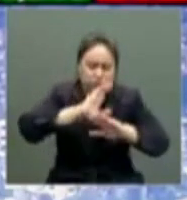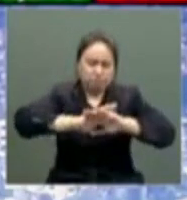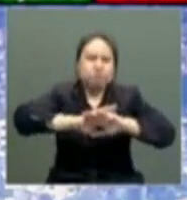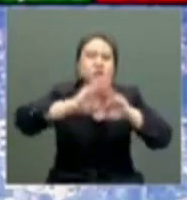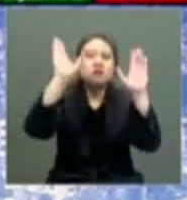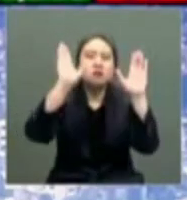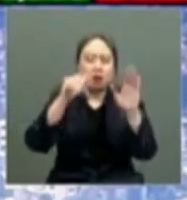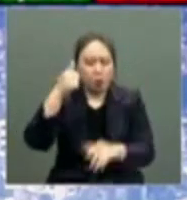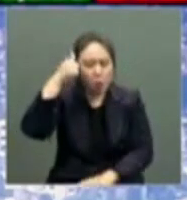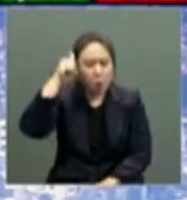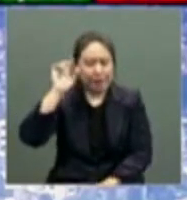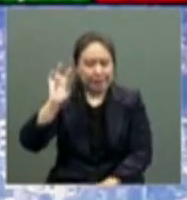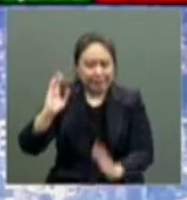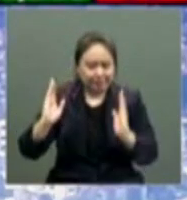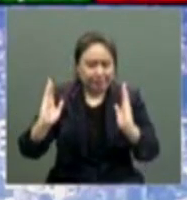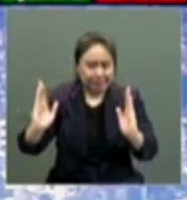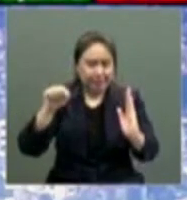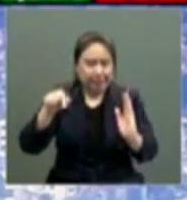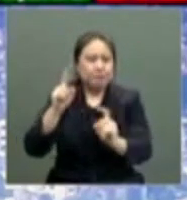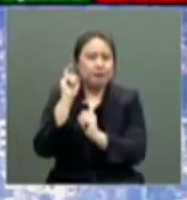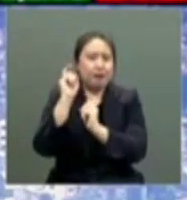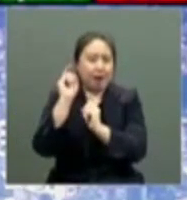มีคนที่อยากจะดูแลสุขภาพเนี่ยอยากจะให้พูดง่ายทุกคนเลิกดื่มเหล้ากันจะเลยในช่วงสงกรานต์นี้เพราะว่าเป็น7